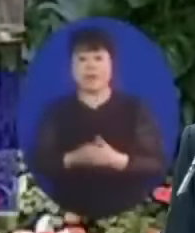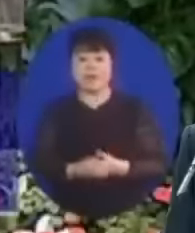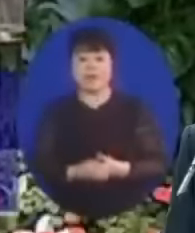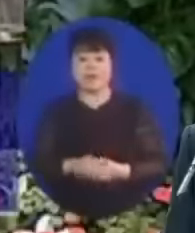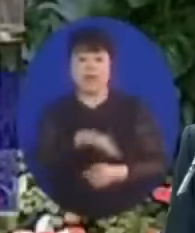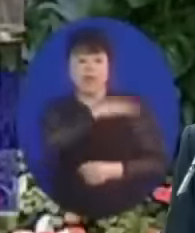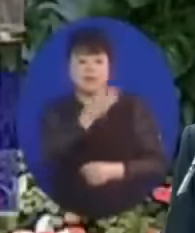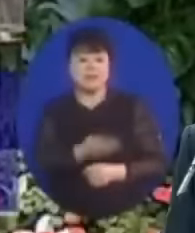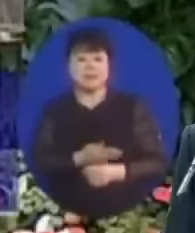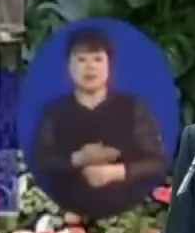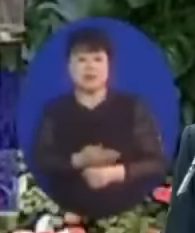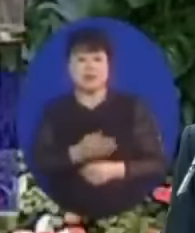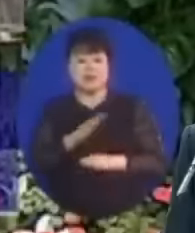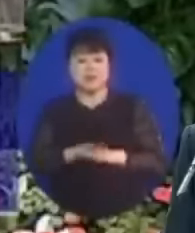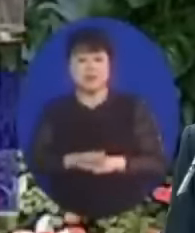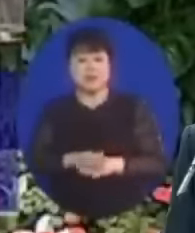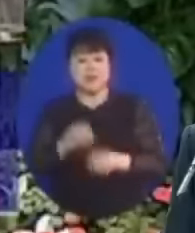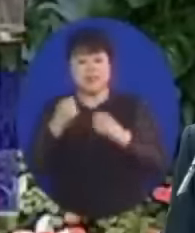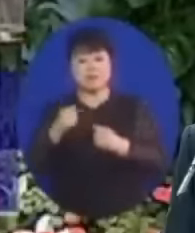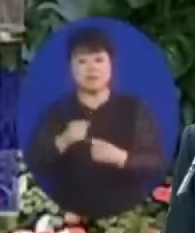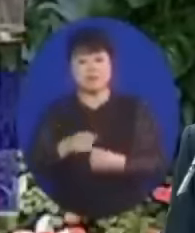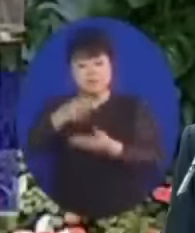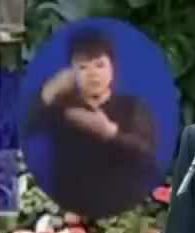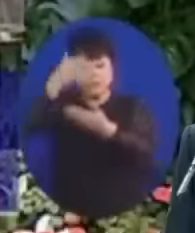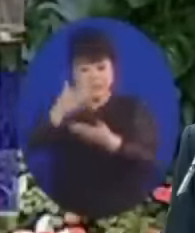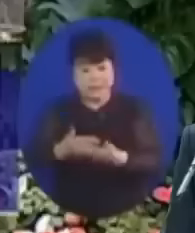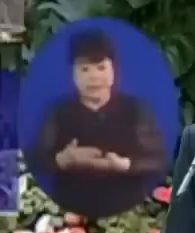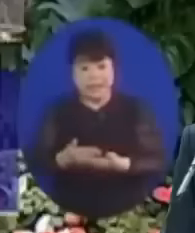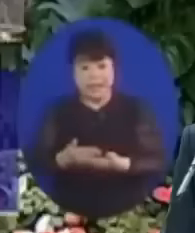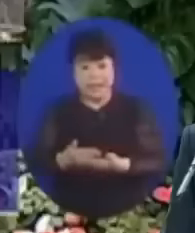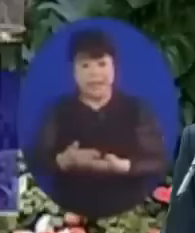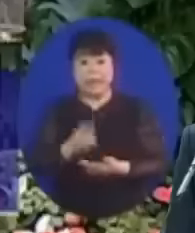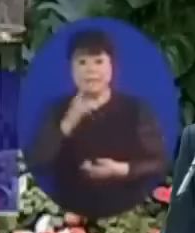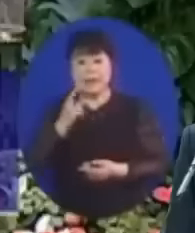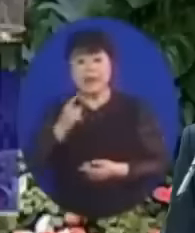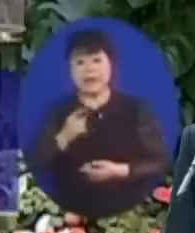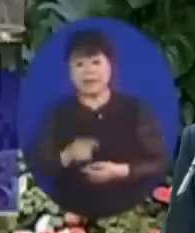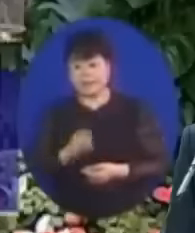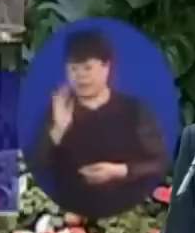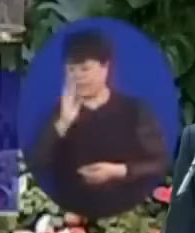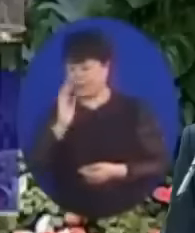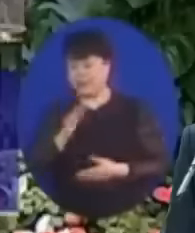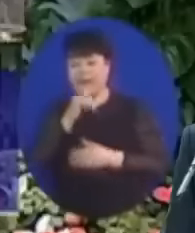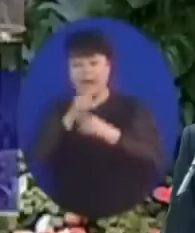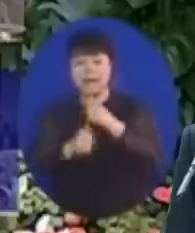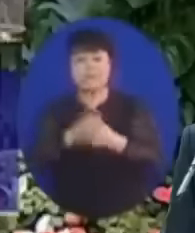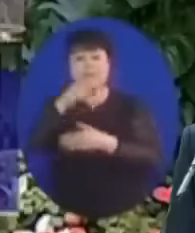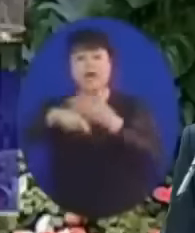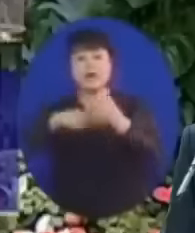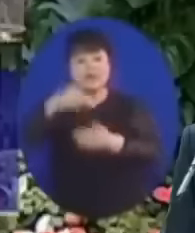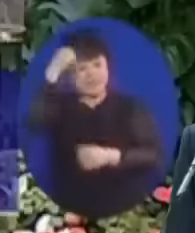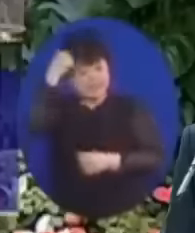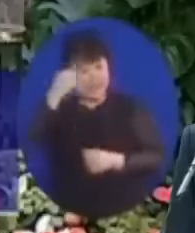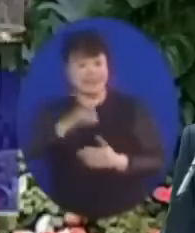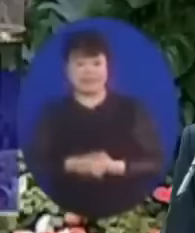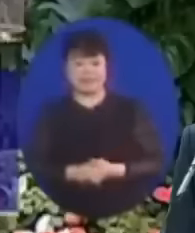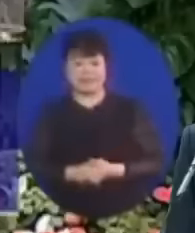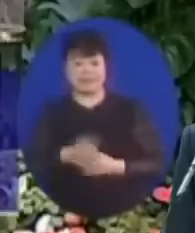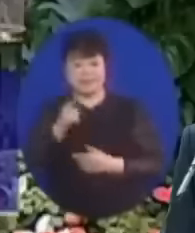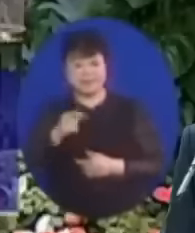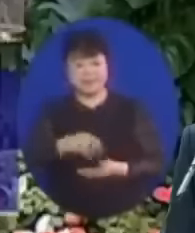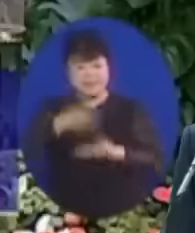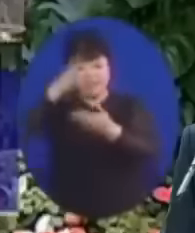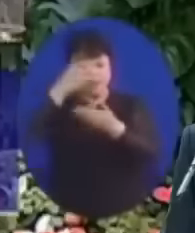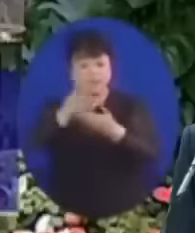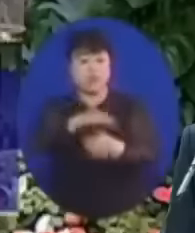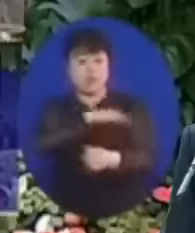내 능력과 내 손의 힘으로 내가 이 재물을 얻었다 할까 말할 것이라. 내 하나님 야훼를 기억하라. 그가 내게